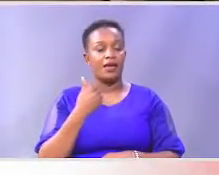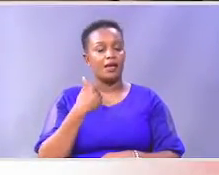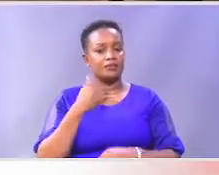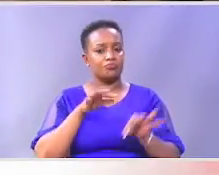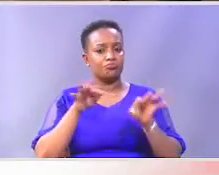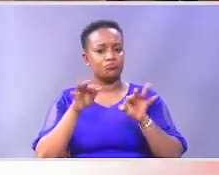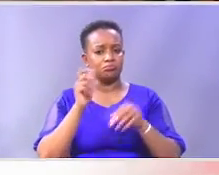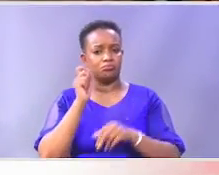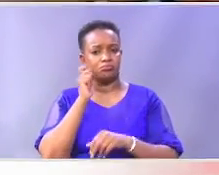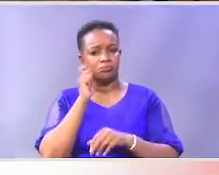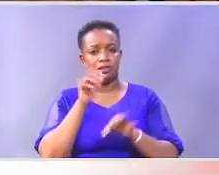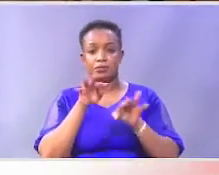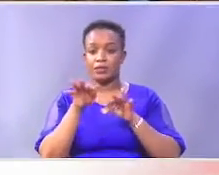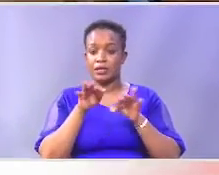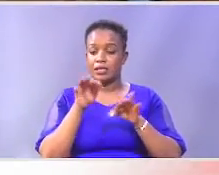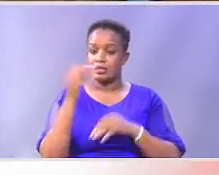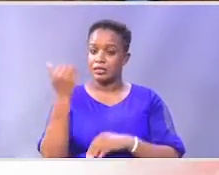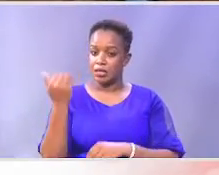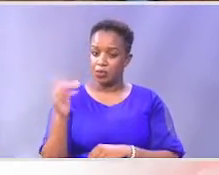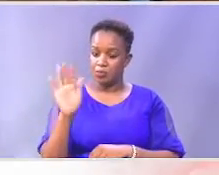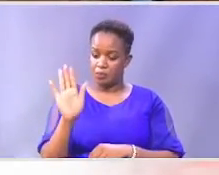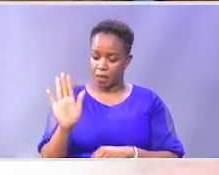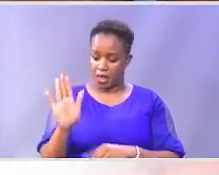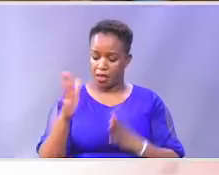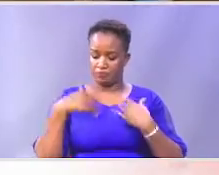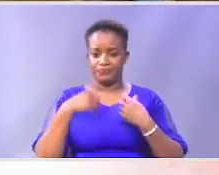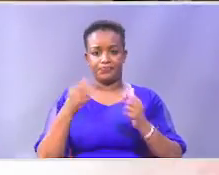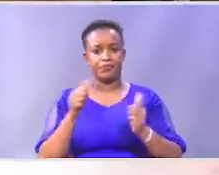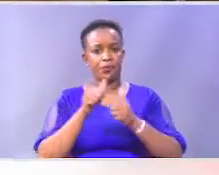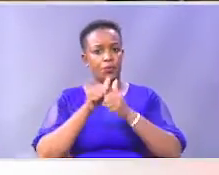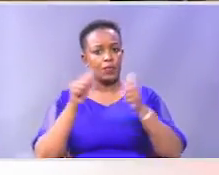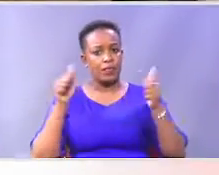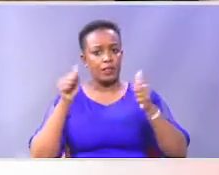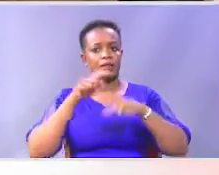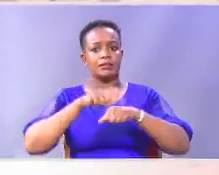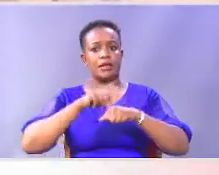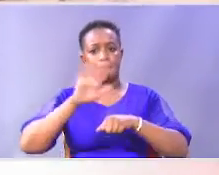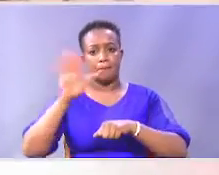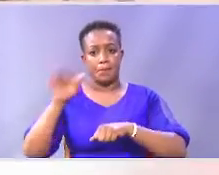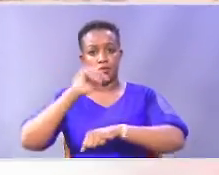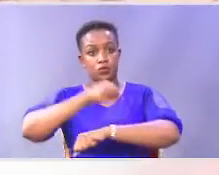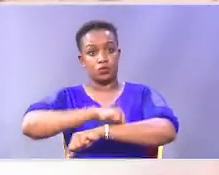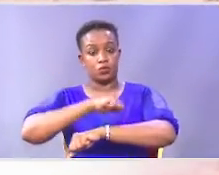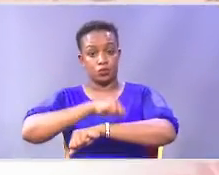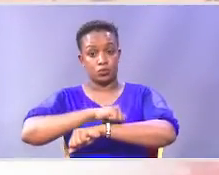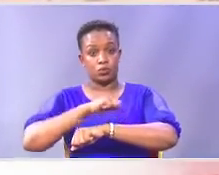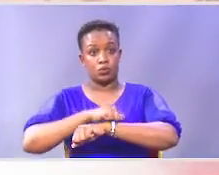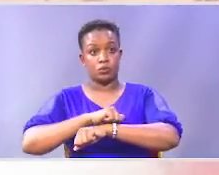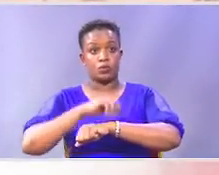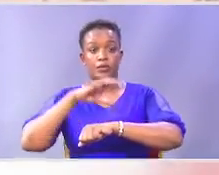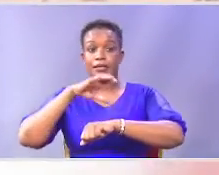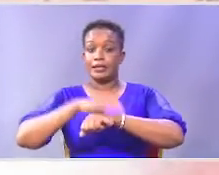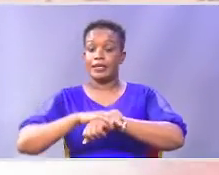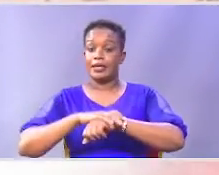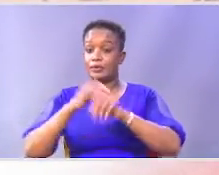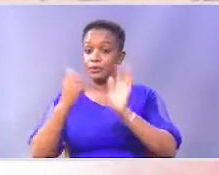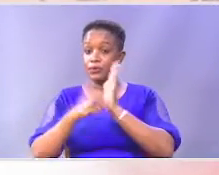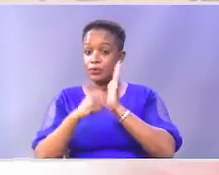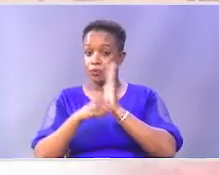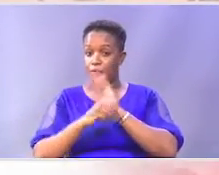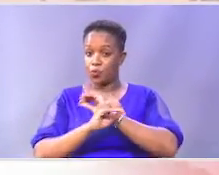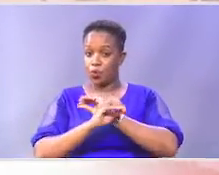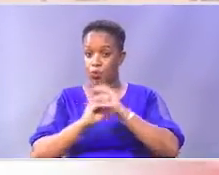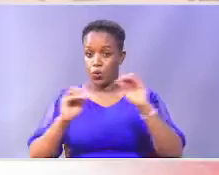kusema kuwa mwanawe alikuwa ber wa afya Hadi pale alipjea shuleni hatujapata shida ile